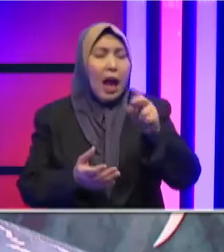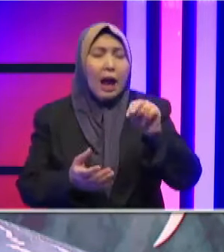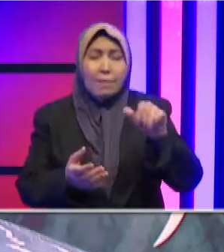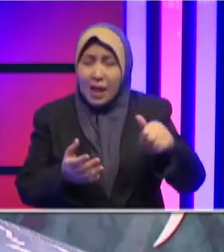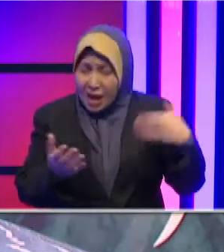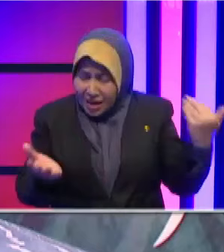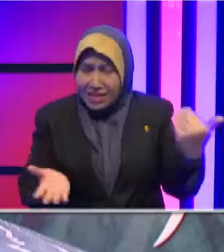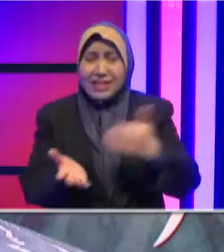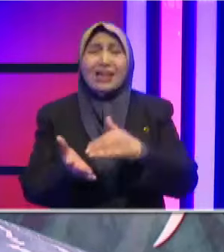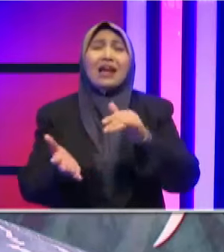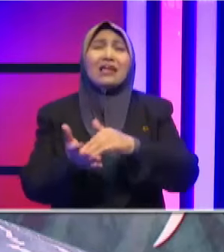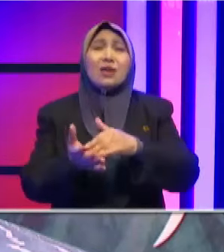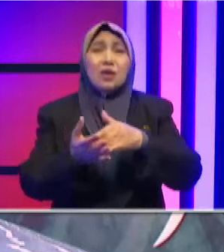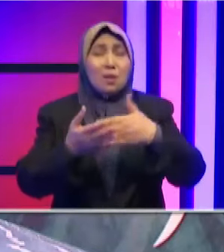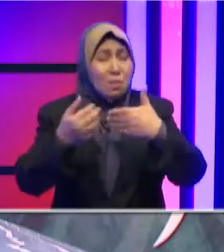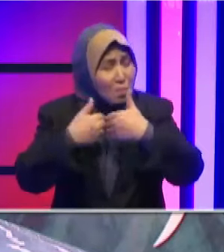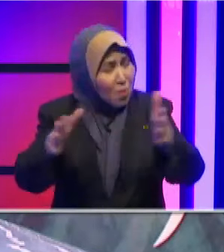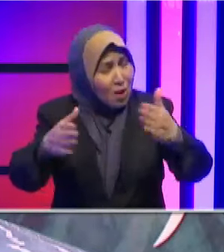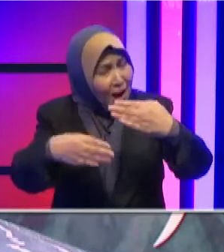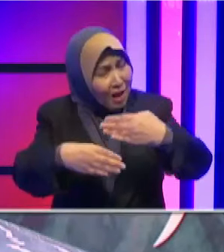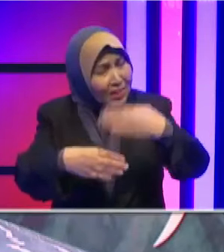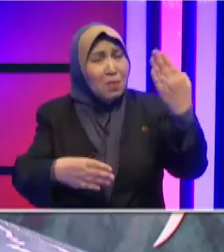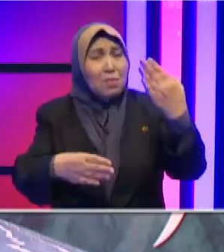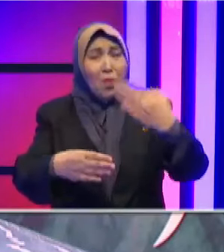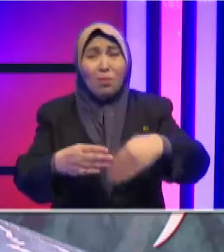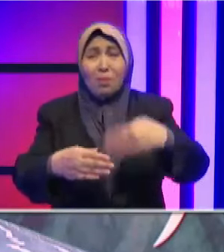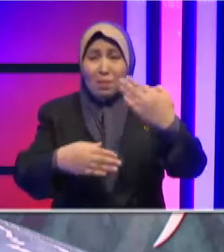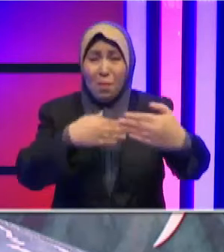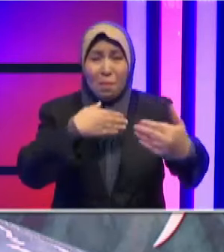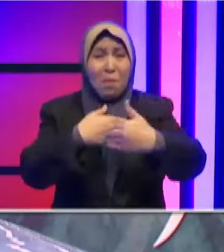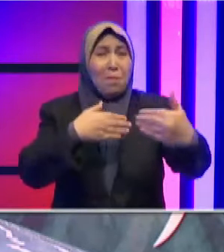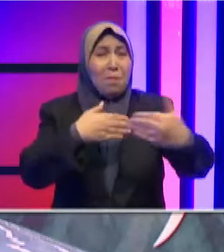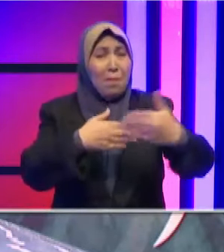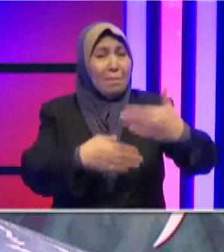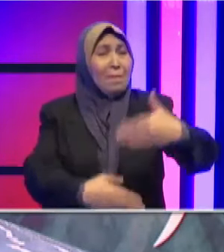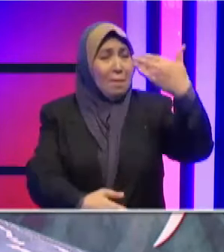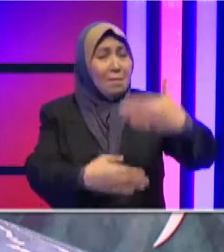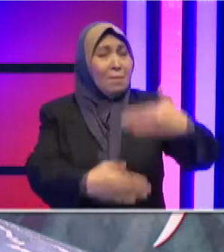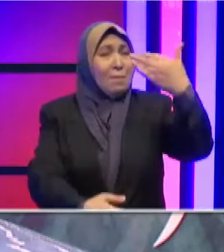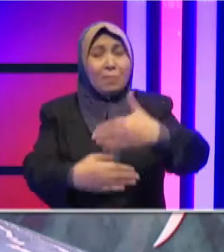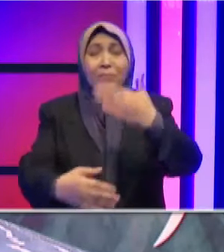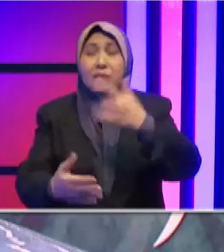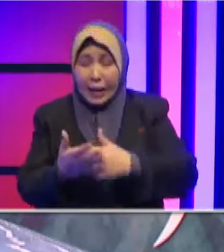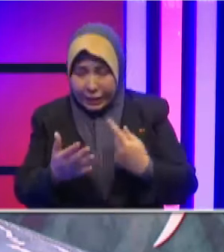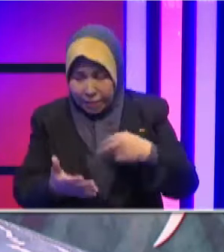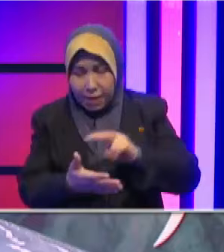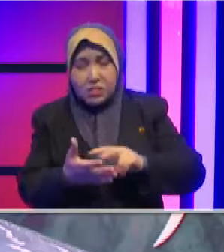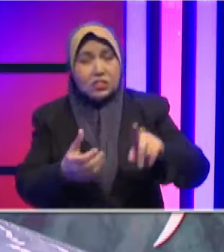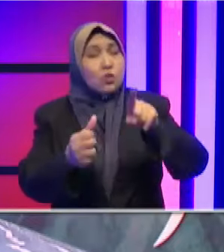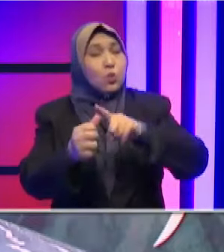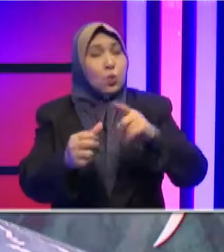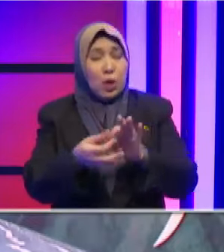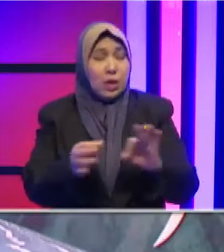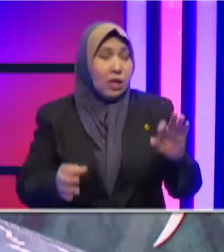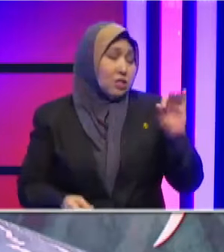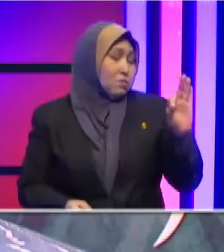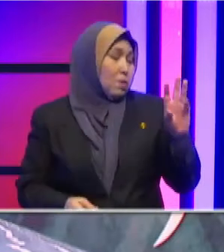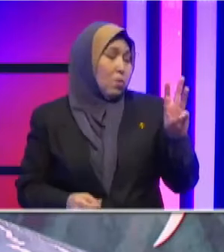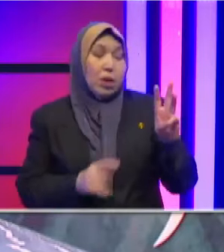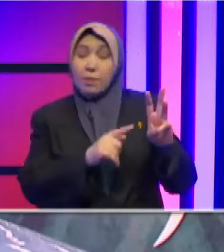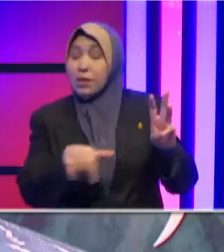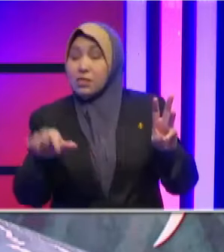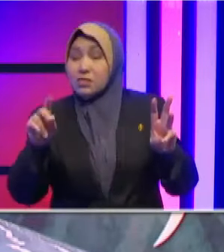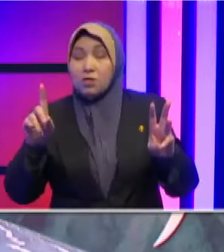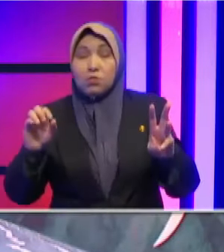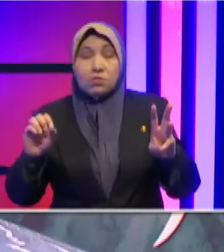sekali lagi apabila di muka tembok Yajuj Majuj aku yang berlaku kita baca terlebih dahulu ayat 96 hingga 101